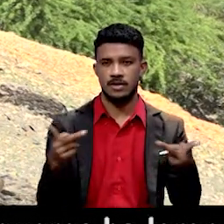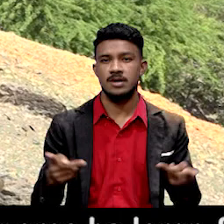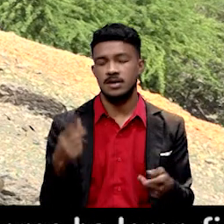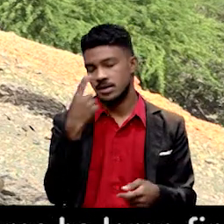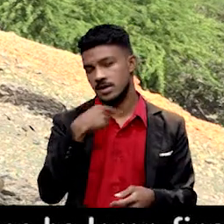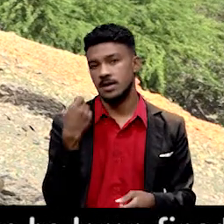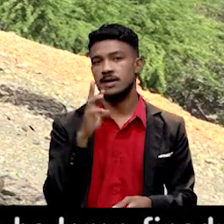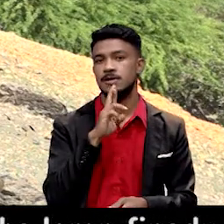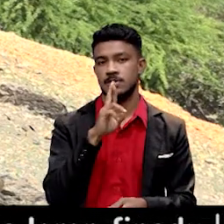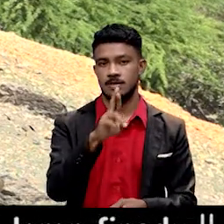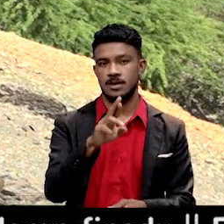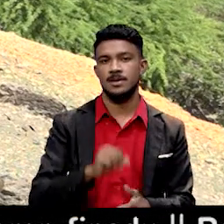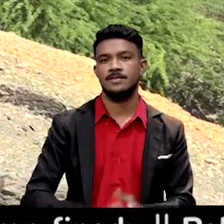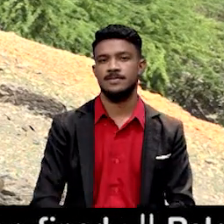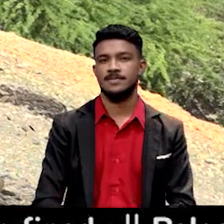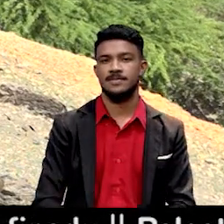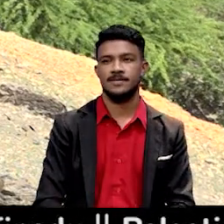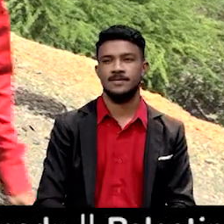responsabilidade.